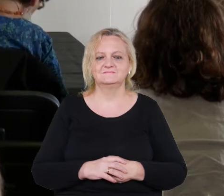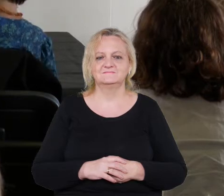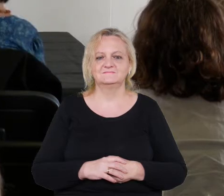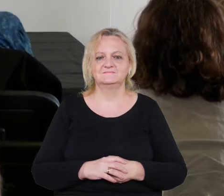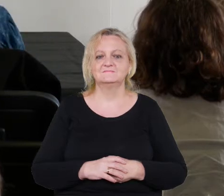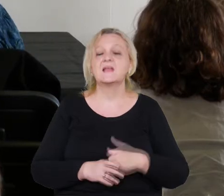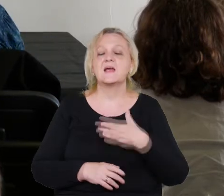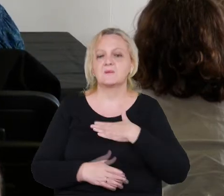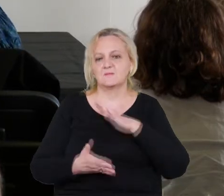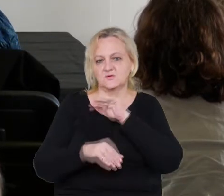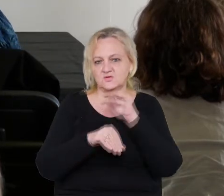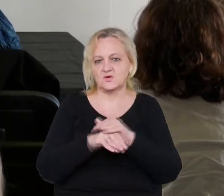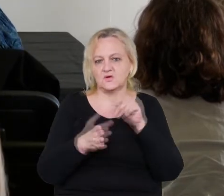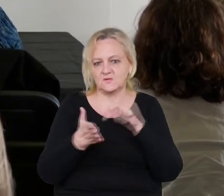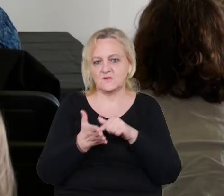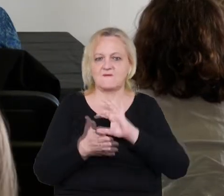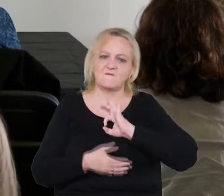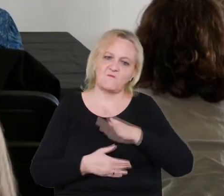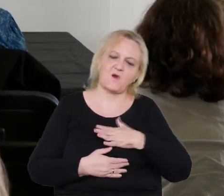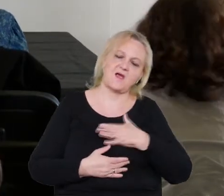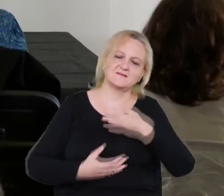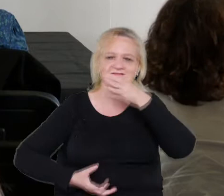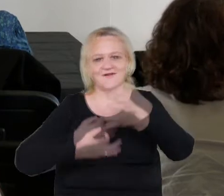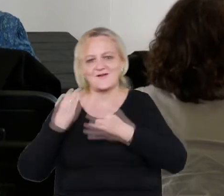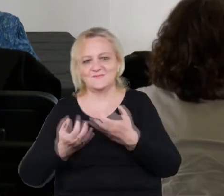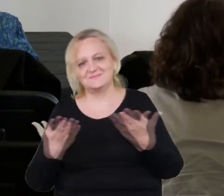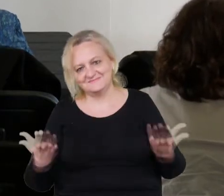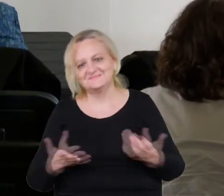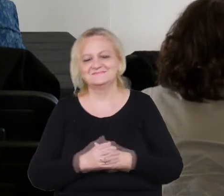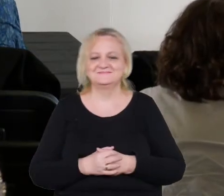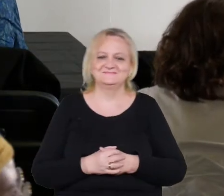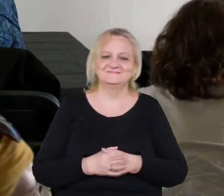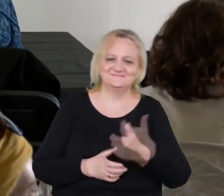to dobrze Mam zgodę żeby zrobić takie swoje Show w razie czego także